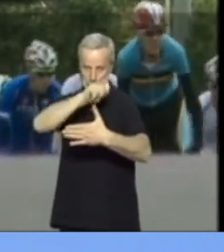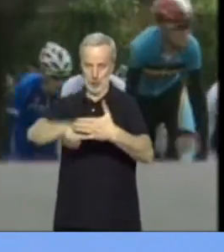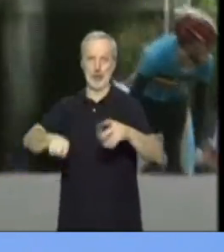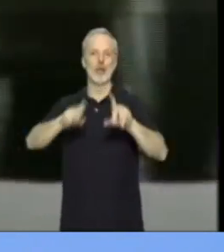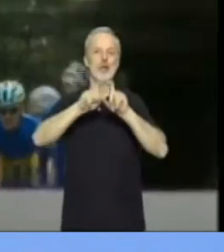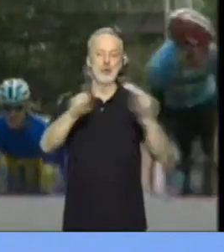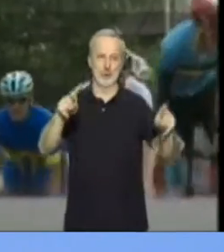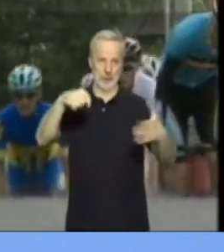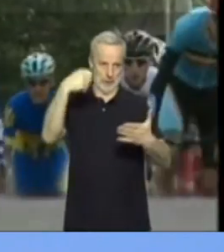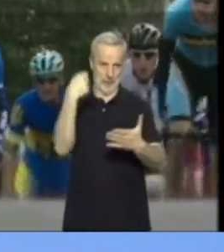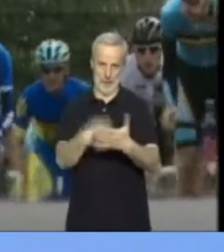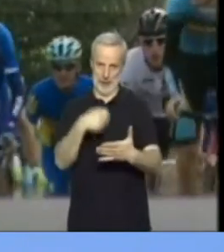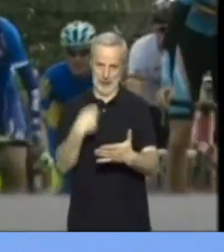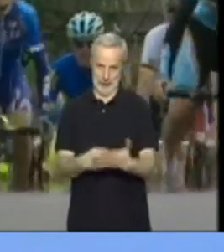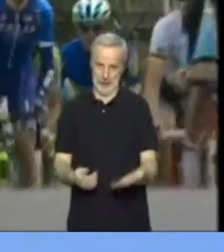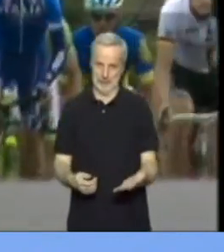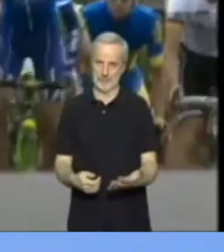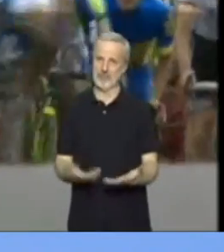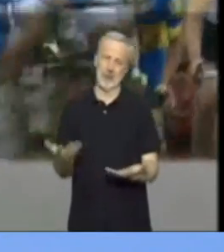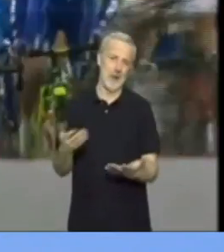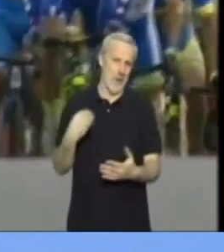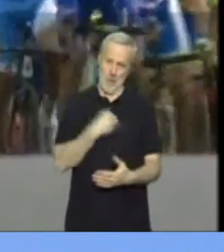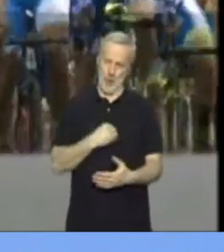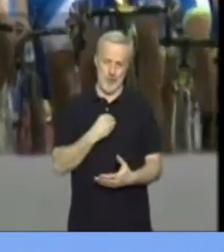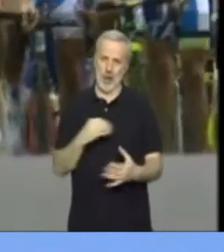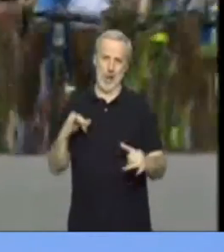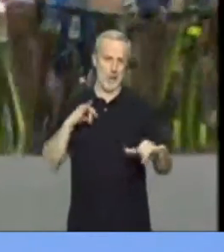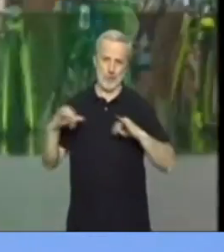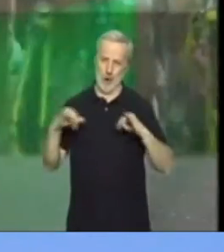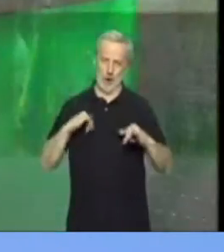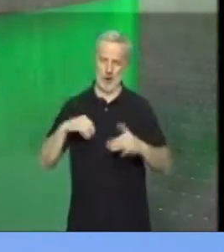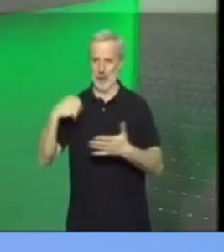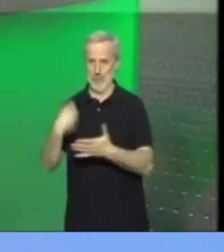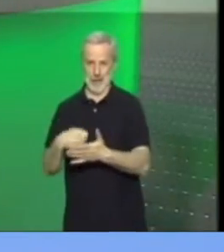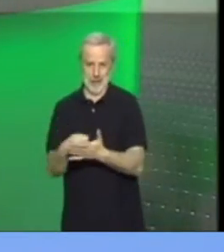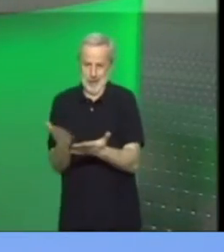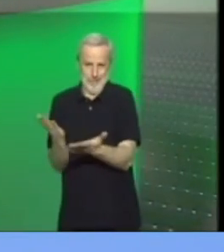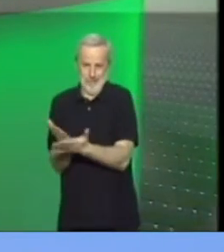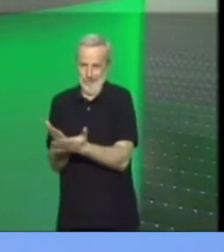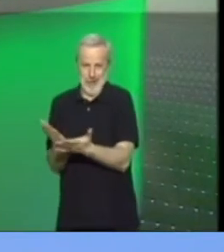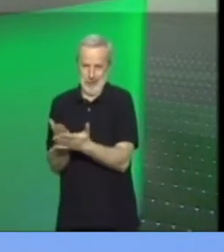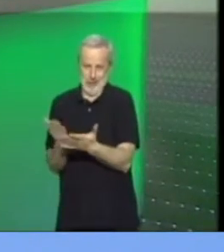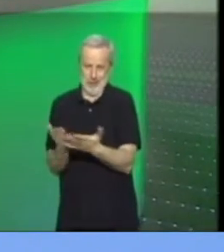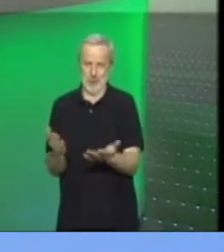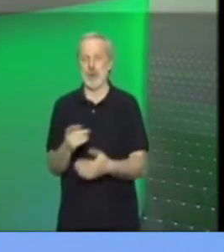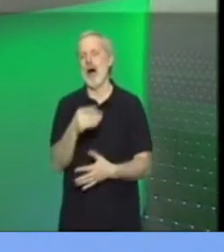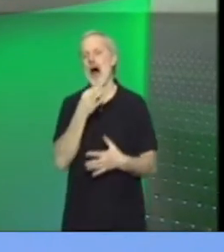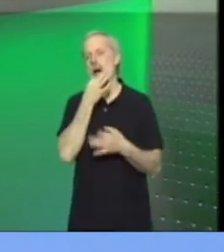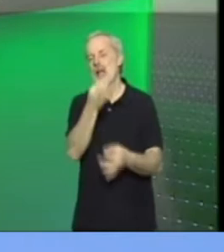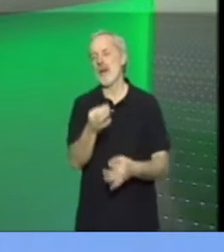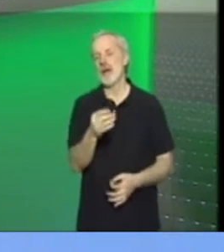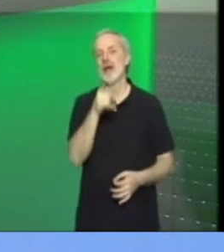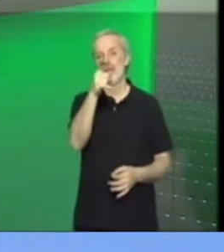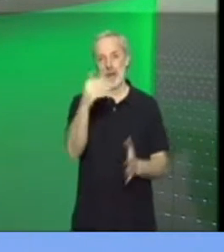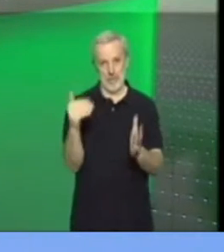vždycky dříve či později stočí k těm finančním podmínkám. Jak je složité sehnat a zafinancovat